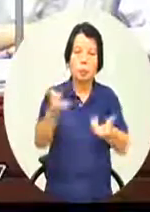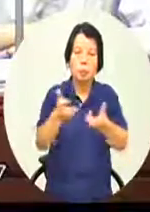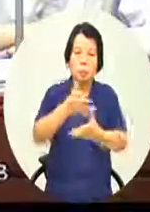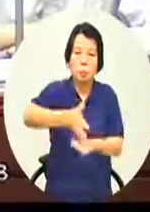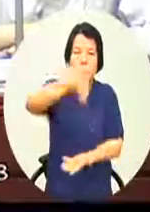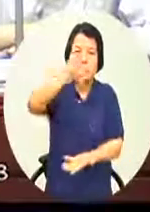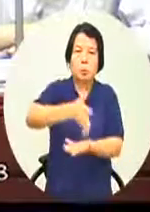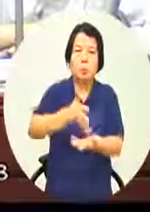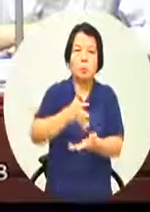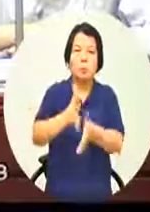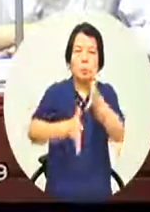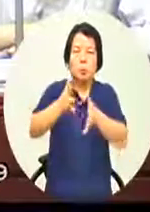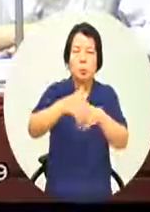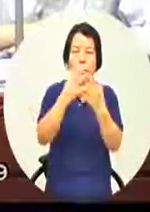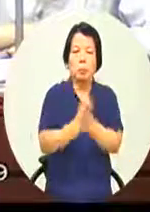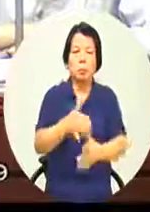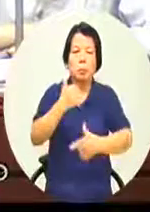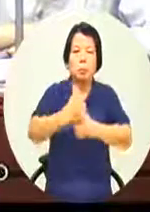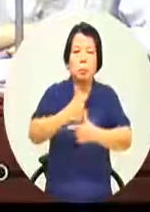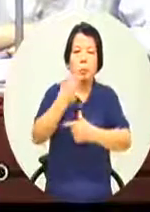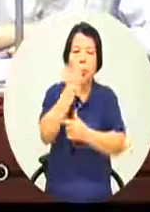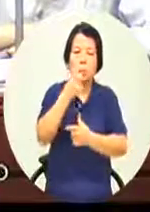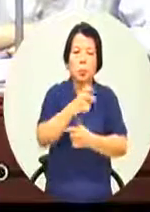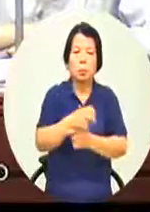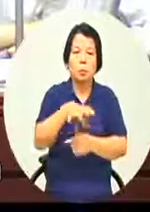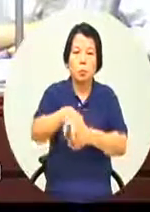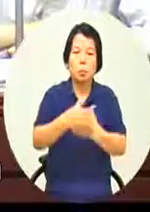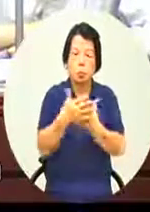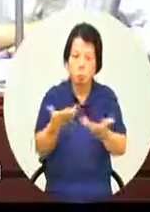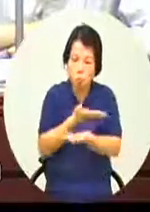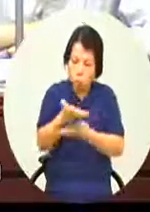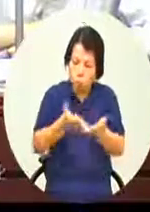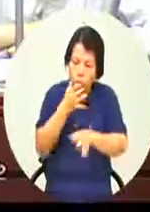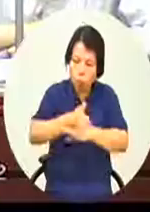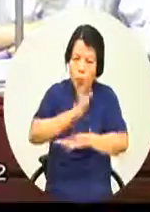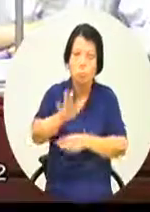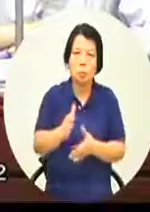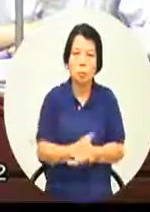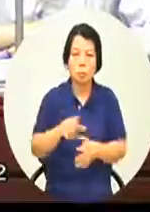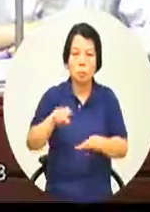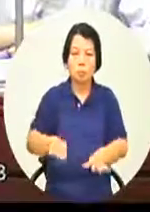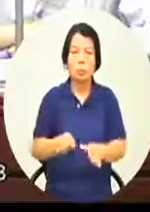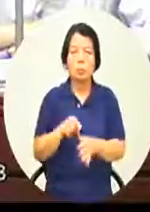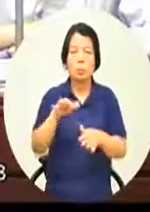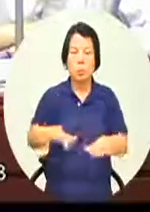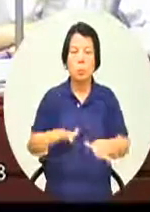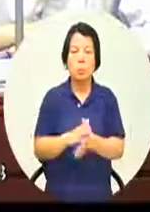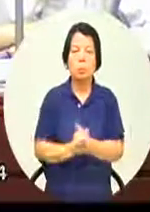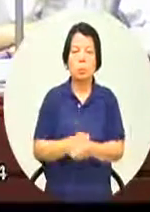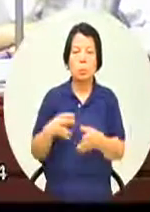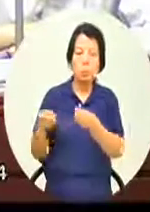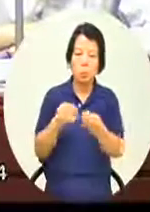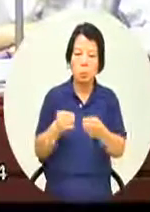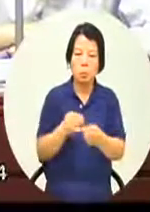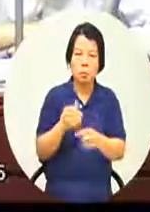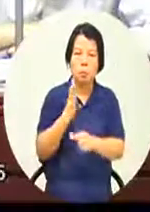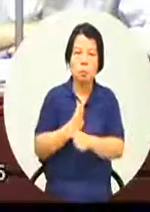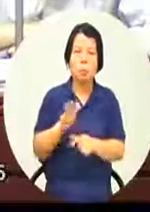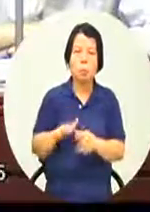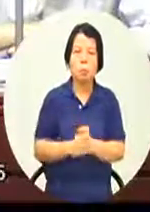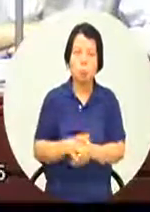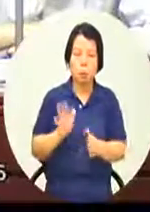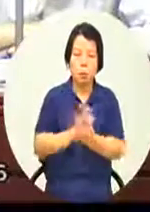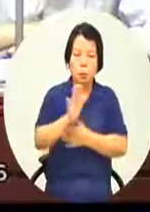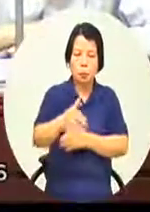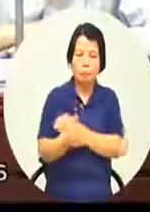我们之前有跟建管这边去洽谈，那这个部分进度还不是很好，所以我们后续会再加强，把目